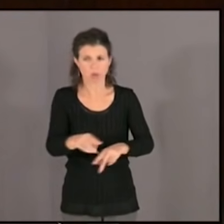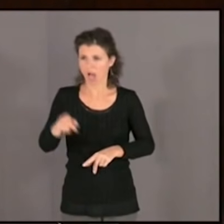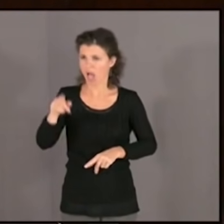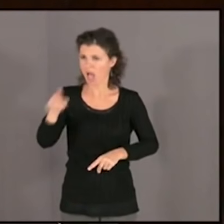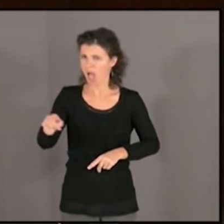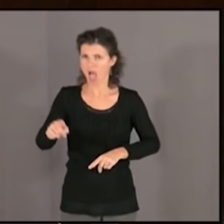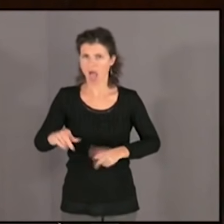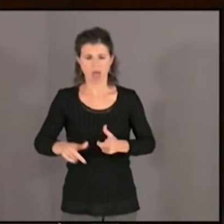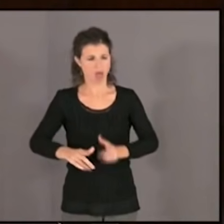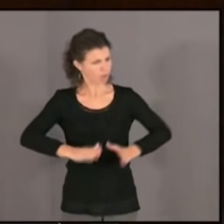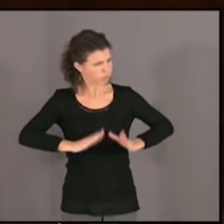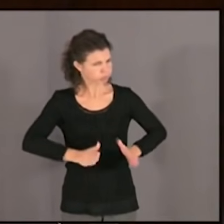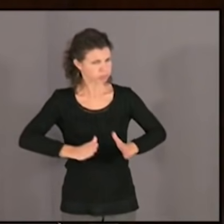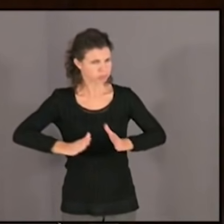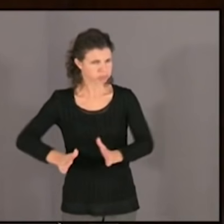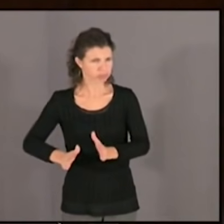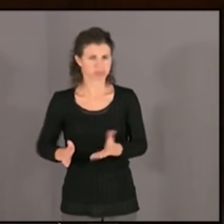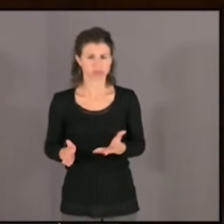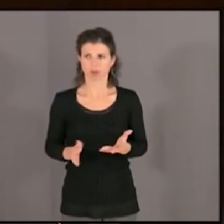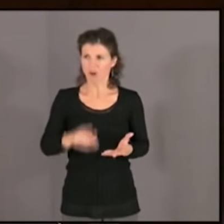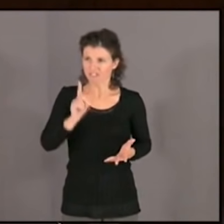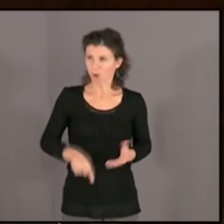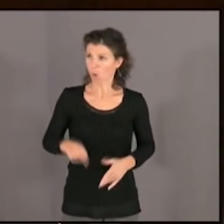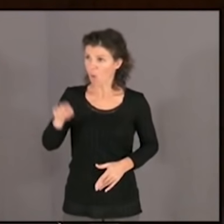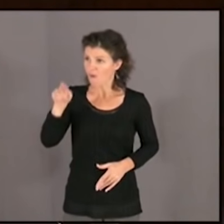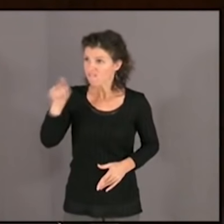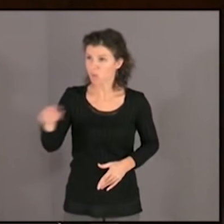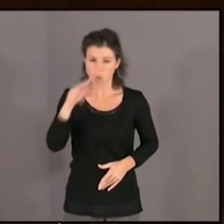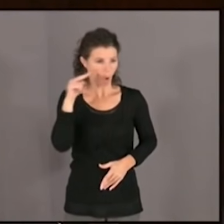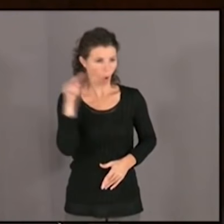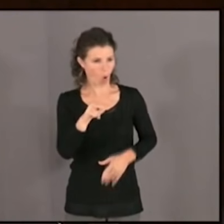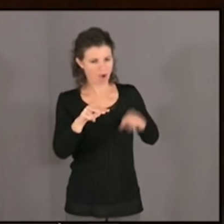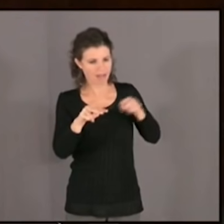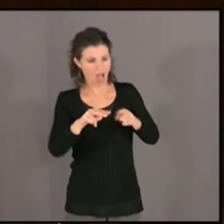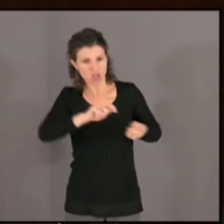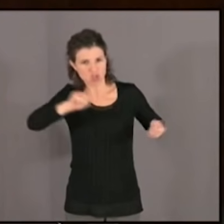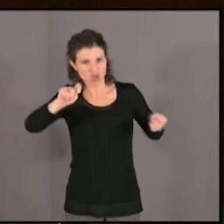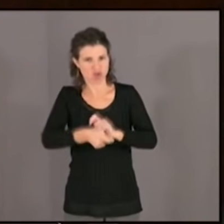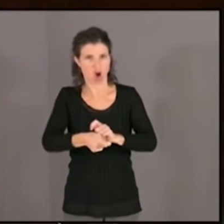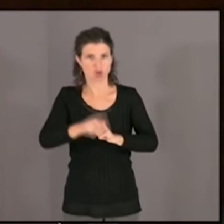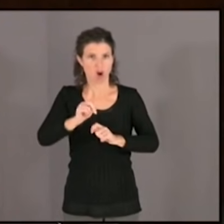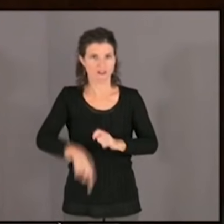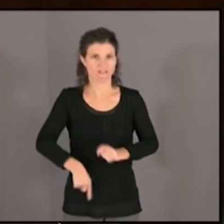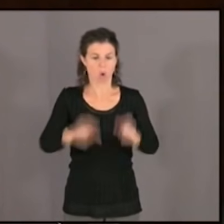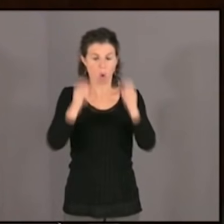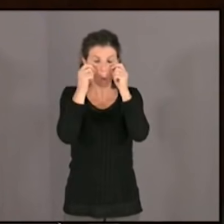changer de vision? Allez-vous enfin ouvrir les yeux et participer à la nécessaire sanction ?